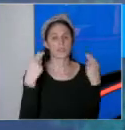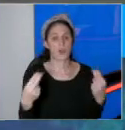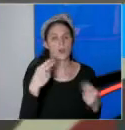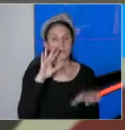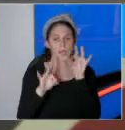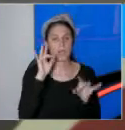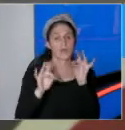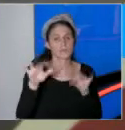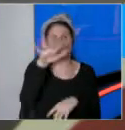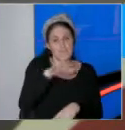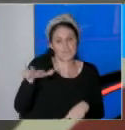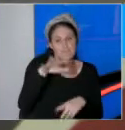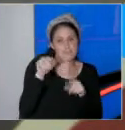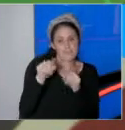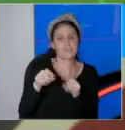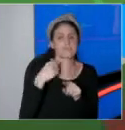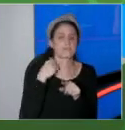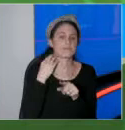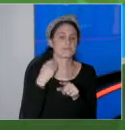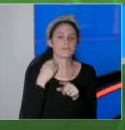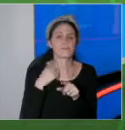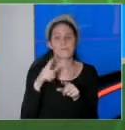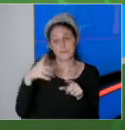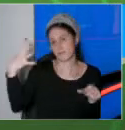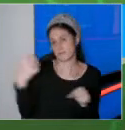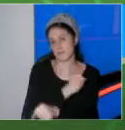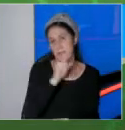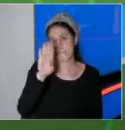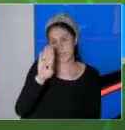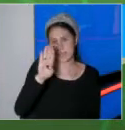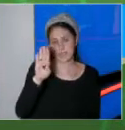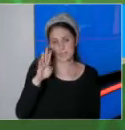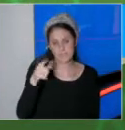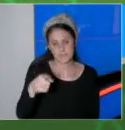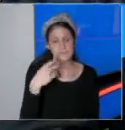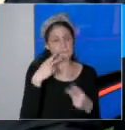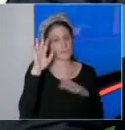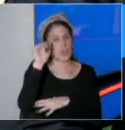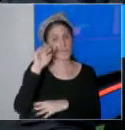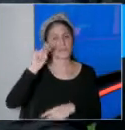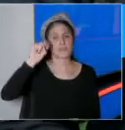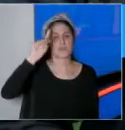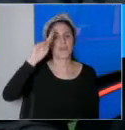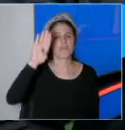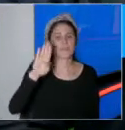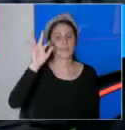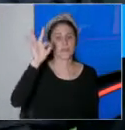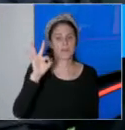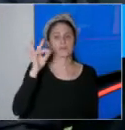פנסילבניה, וויסקונסין ומישיגן, בהן ניצח ביידן. אנחנו אומרים שלום לנדב תמיר, מנכ"ל ג'יי סטריט ישראל,